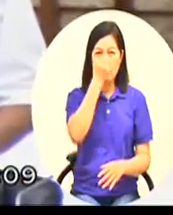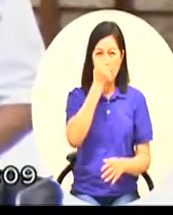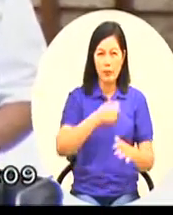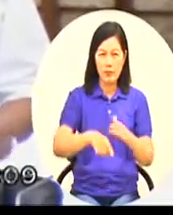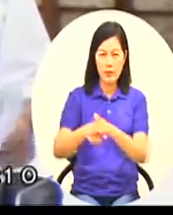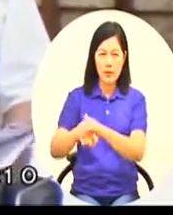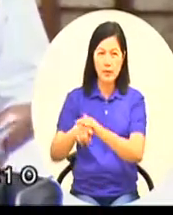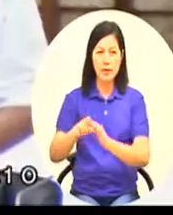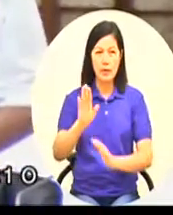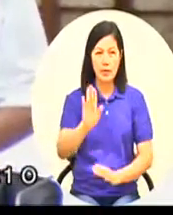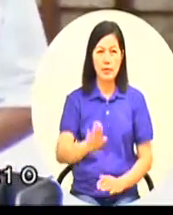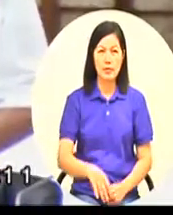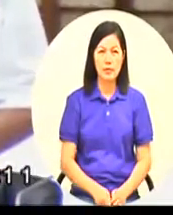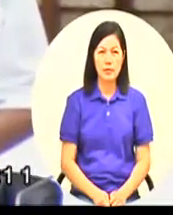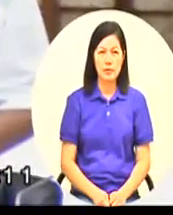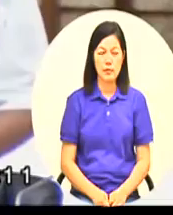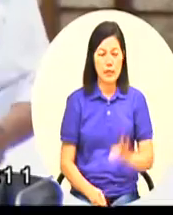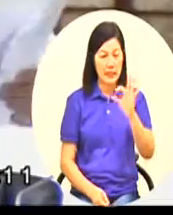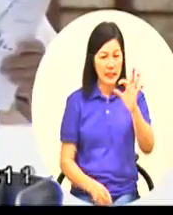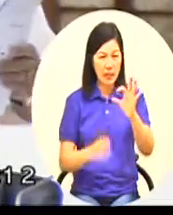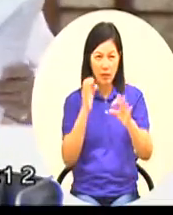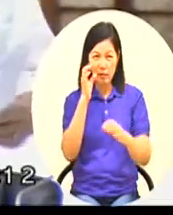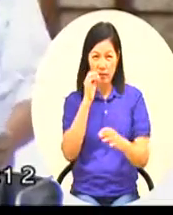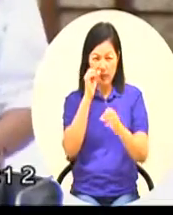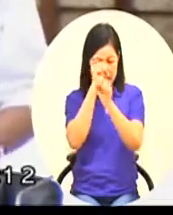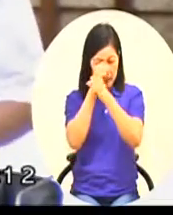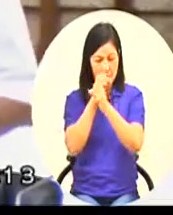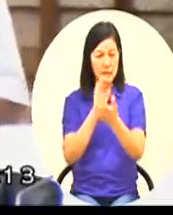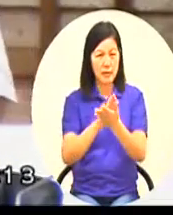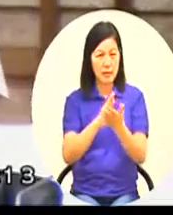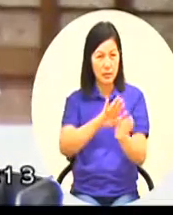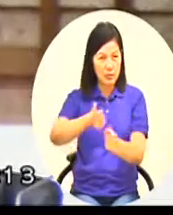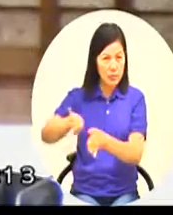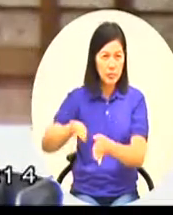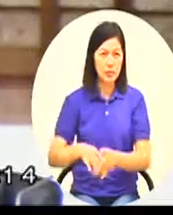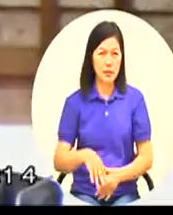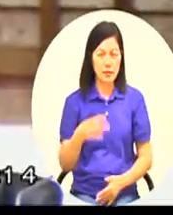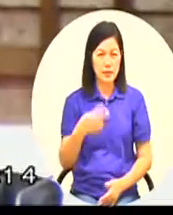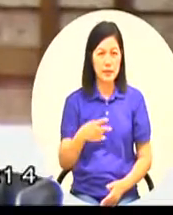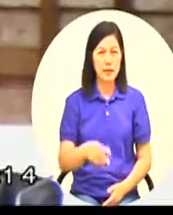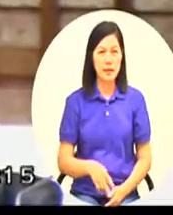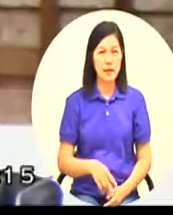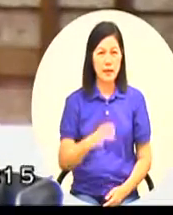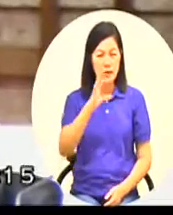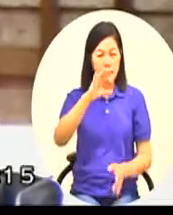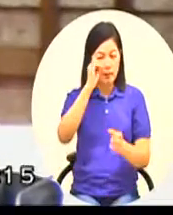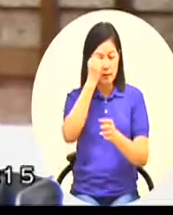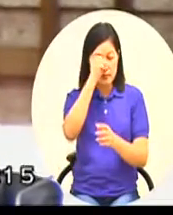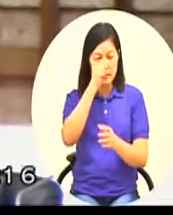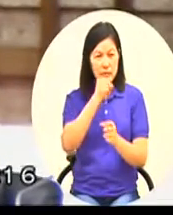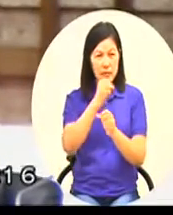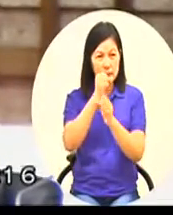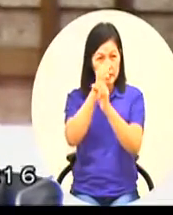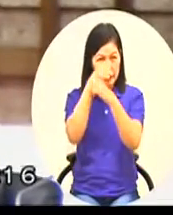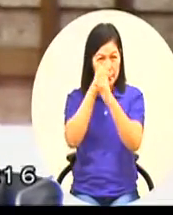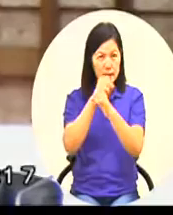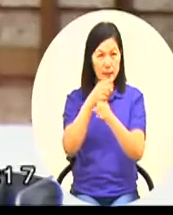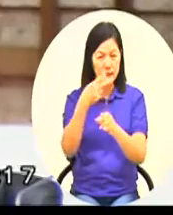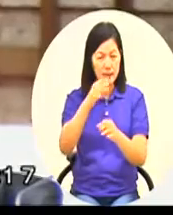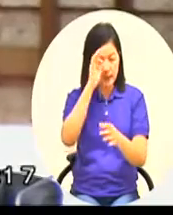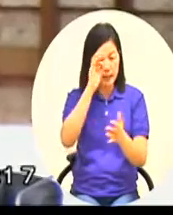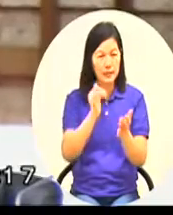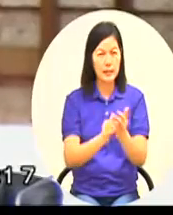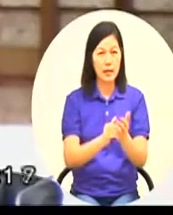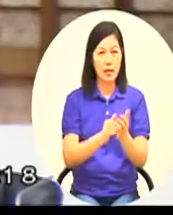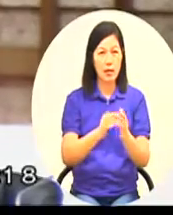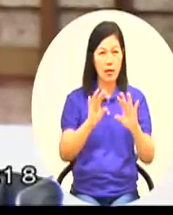员讲，除了这个夜尿之外，夜尿，然后看到我们这一次这个地